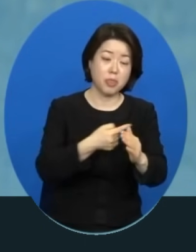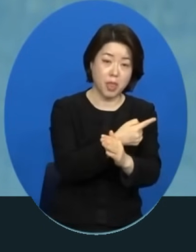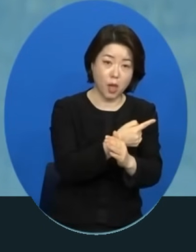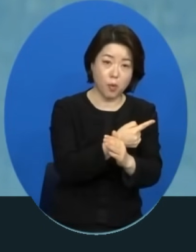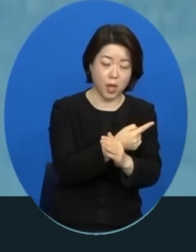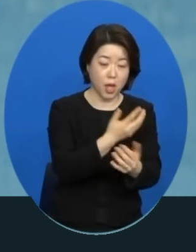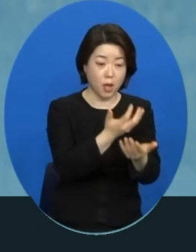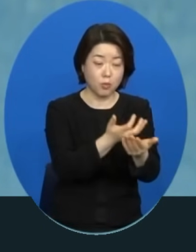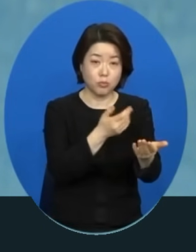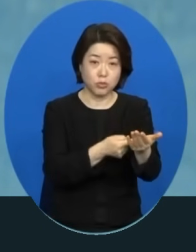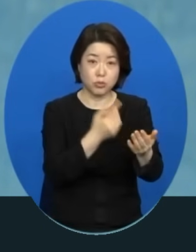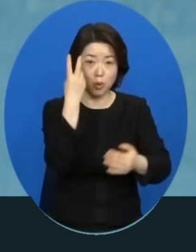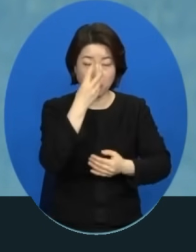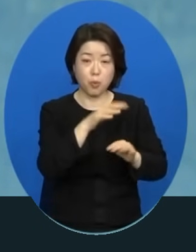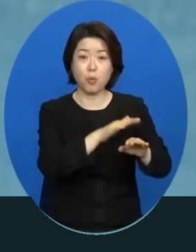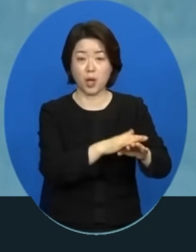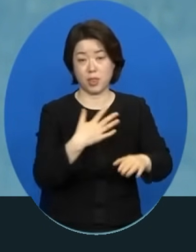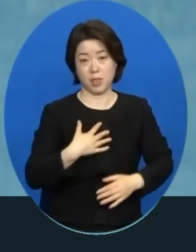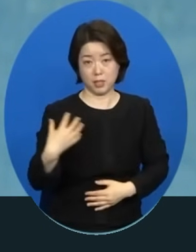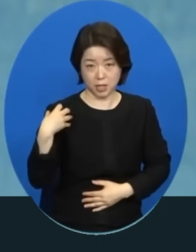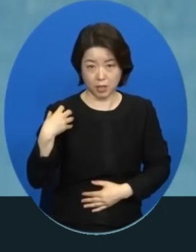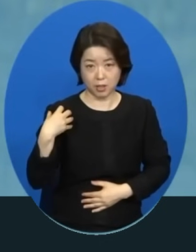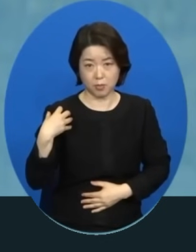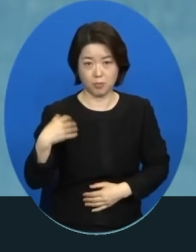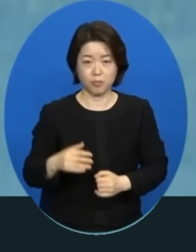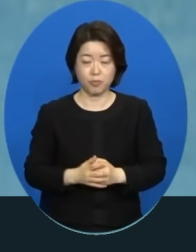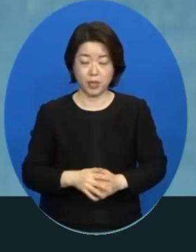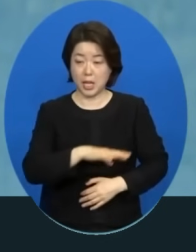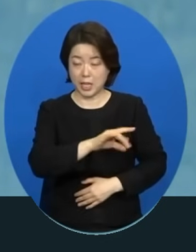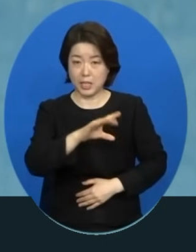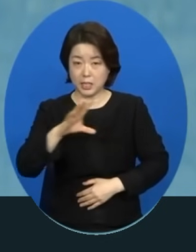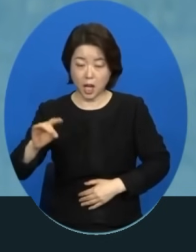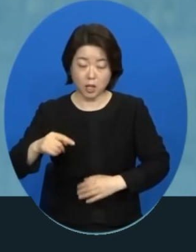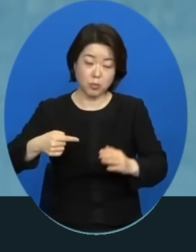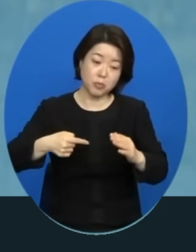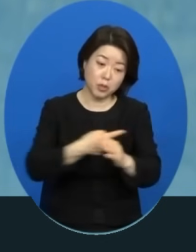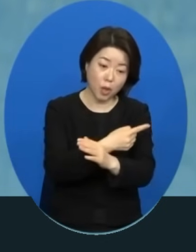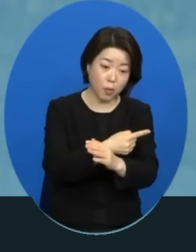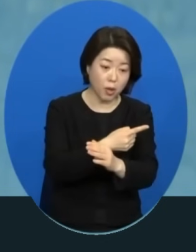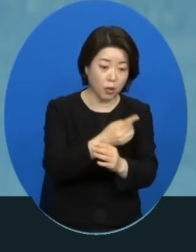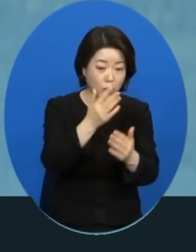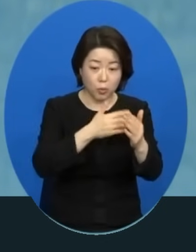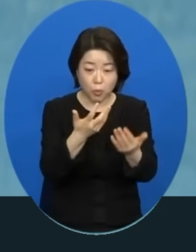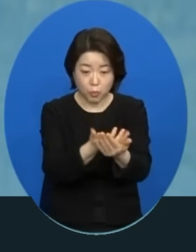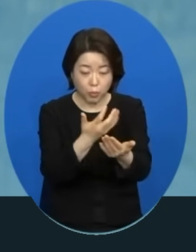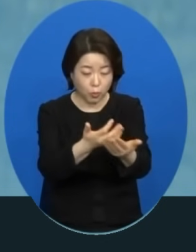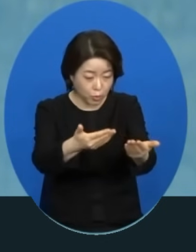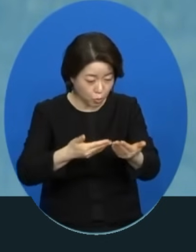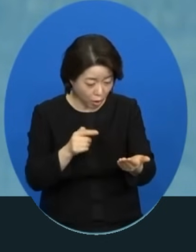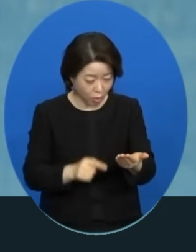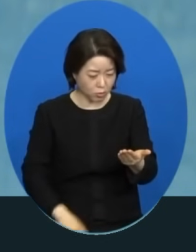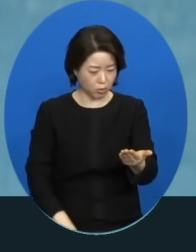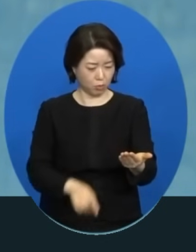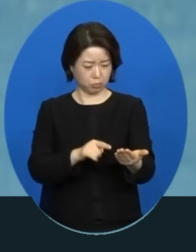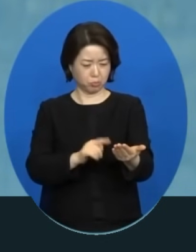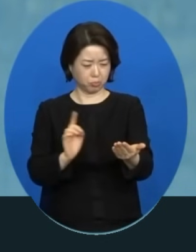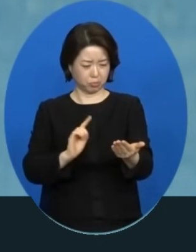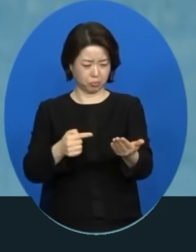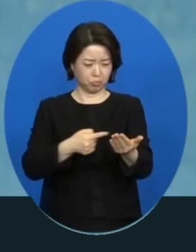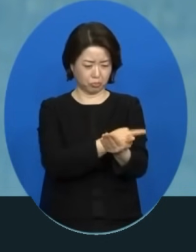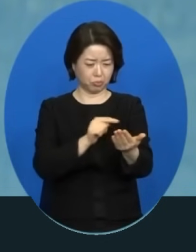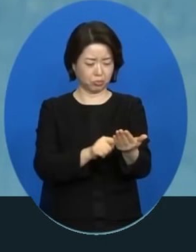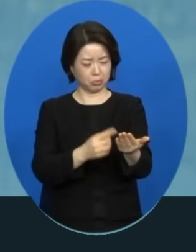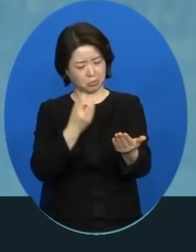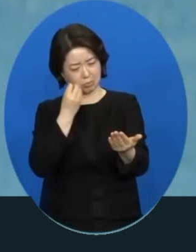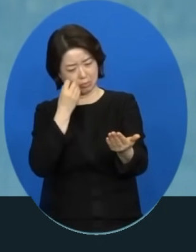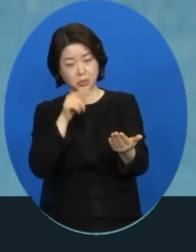일이었습니다. 종종 이 군정부에 대외비 문서가 옵니다. 제가 딱 보면 아 이게 무슨 대외비야 라고